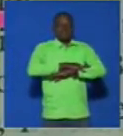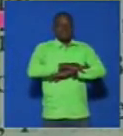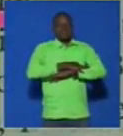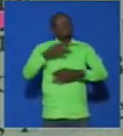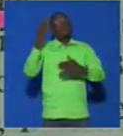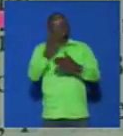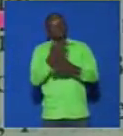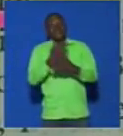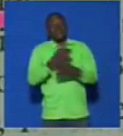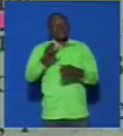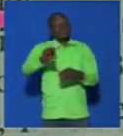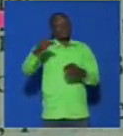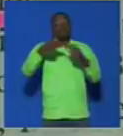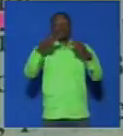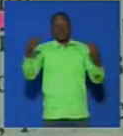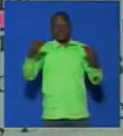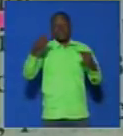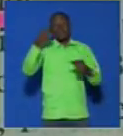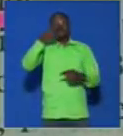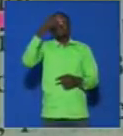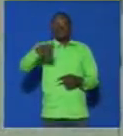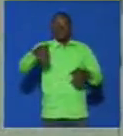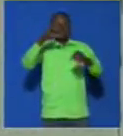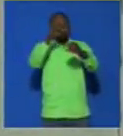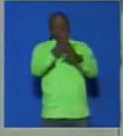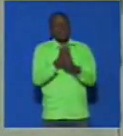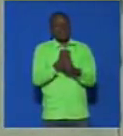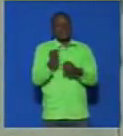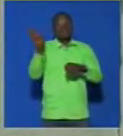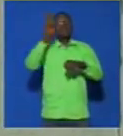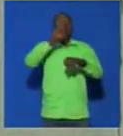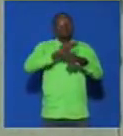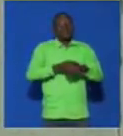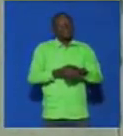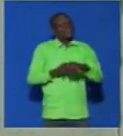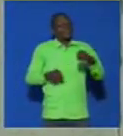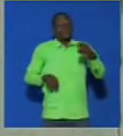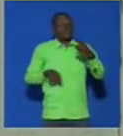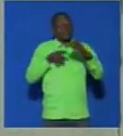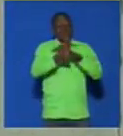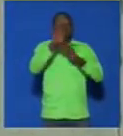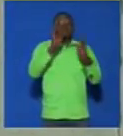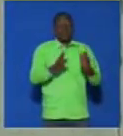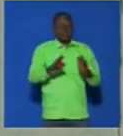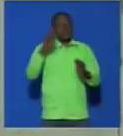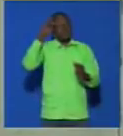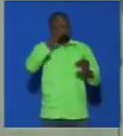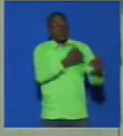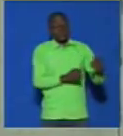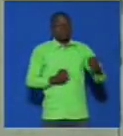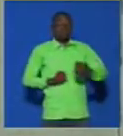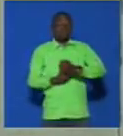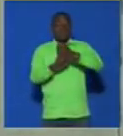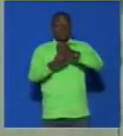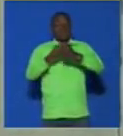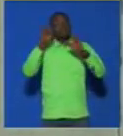ressert dit il et puisqu'il faut impérativement gagner gouard qui mise sur la tacc au détriment de la défense c'est risqué